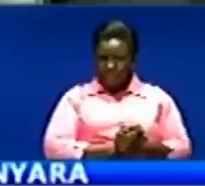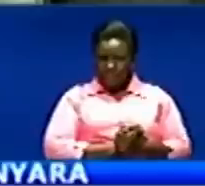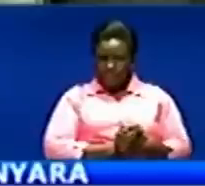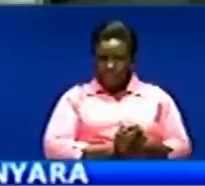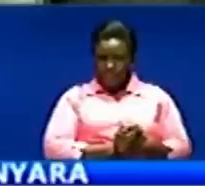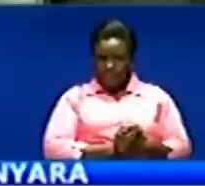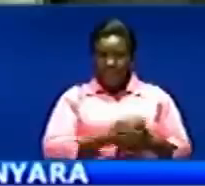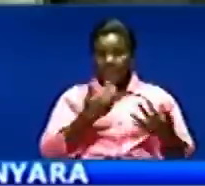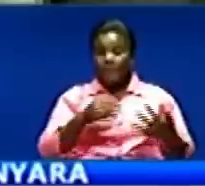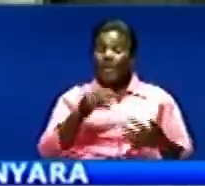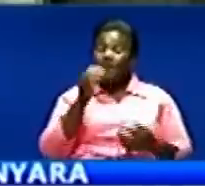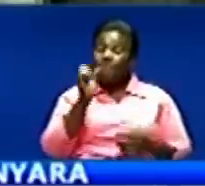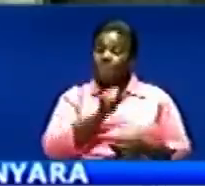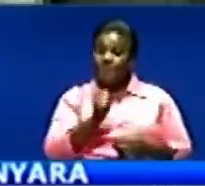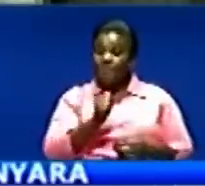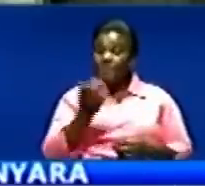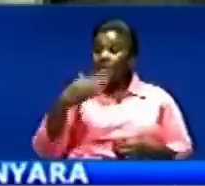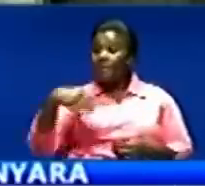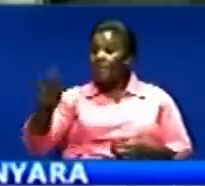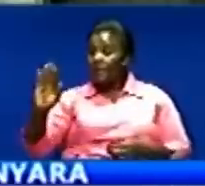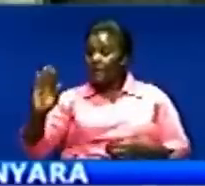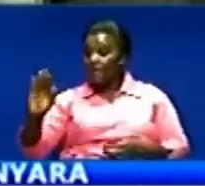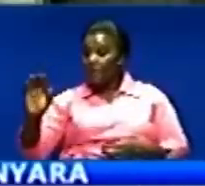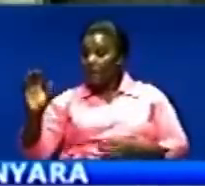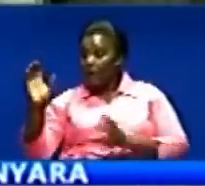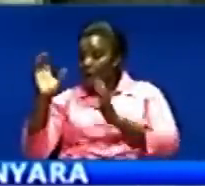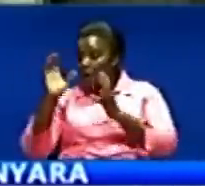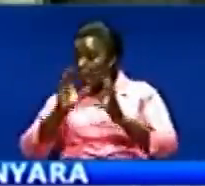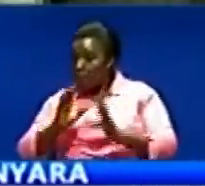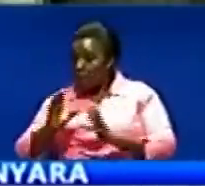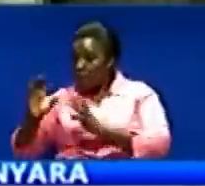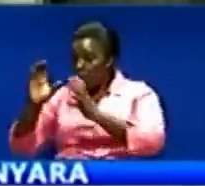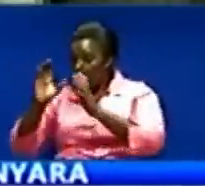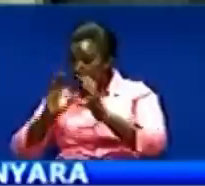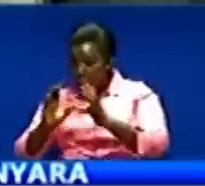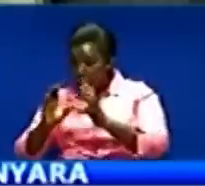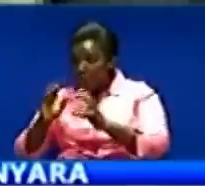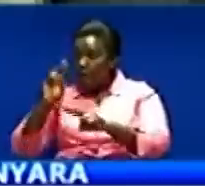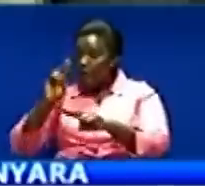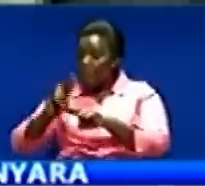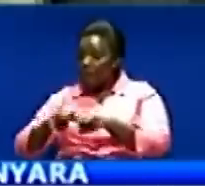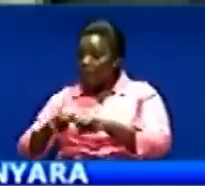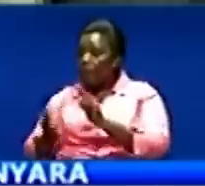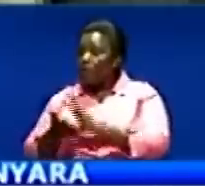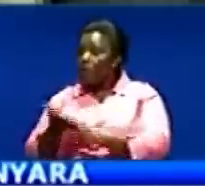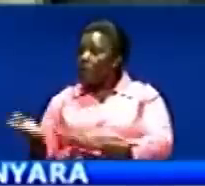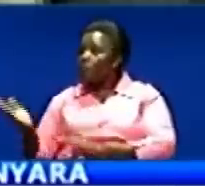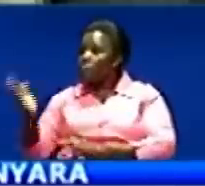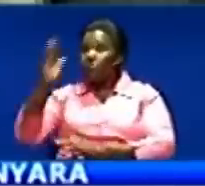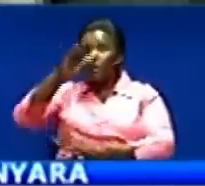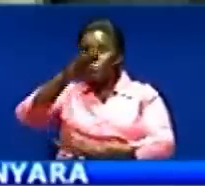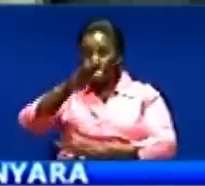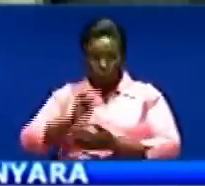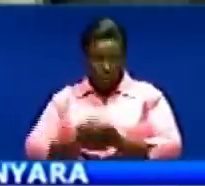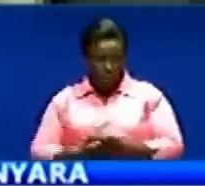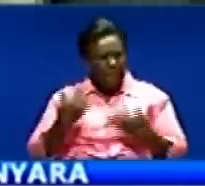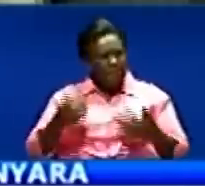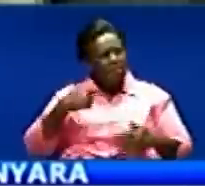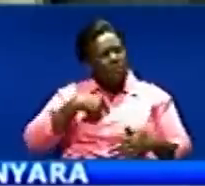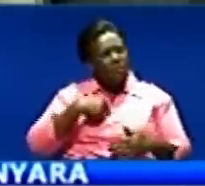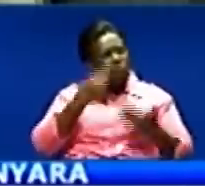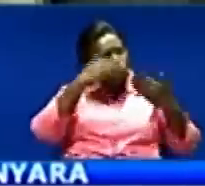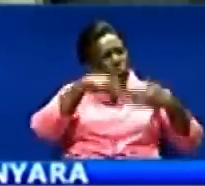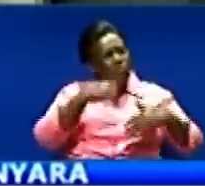klabuni, amekaa sana kutokea asubuhi hadi jioni. Mimi sana nikawa nahisi njaa, akawa na